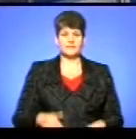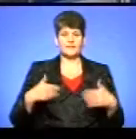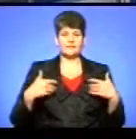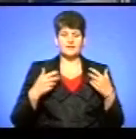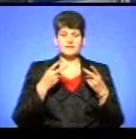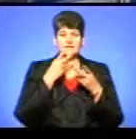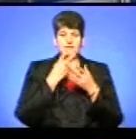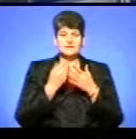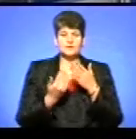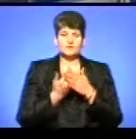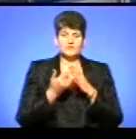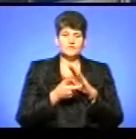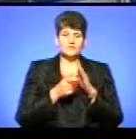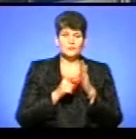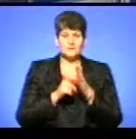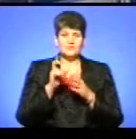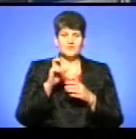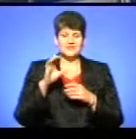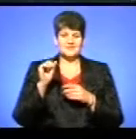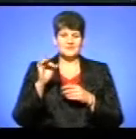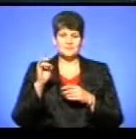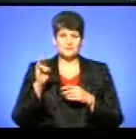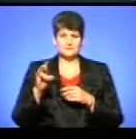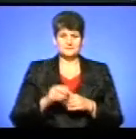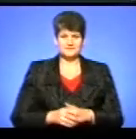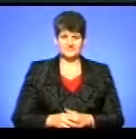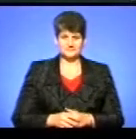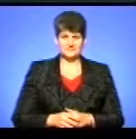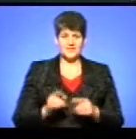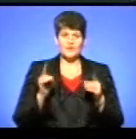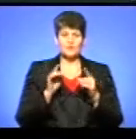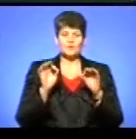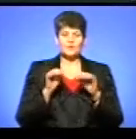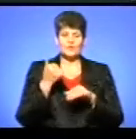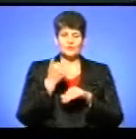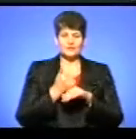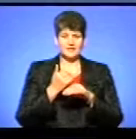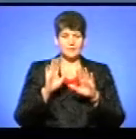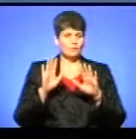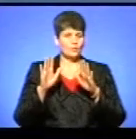Вітаю, ви дивитесь новини у студії Богдана Сарабун. Коротко про головні події.